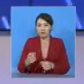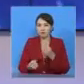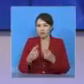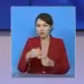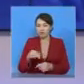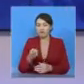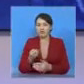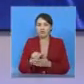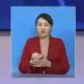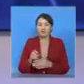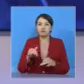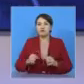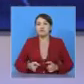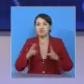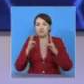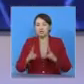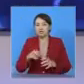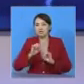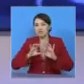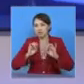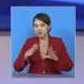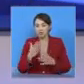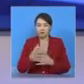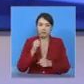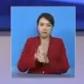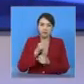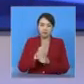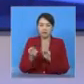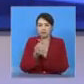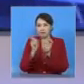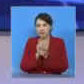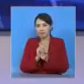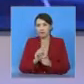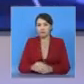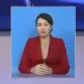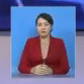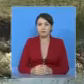обнаружены вредители. Специалисты рассказали о мерах, предпринимаемых для борьбы с ними.